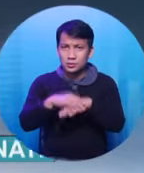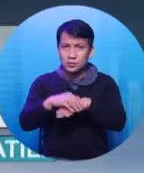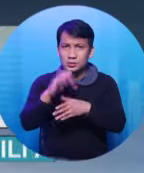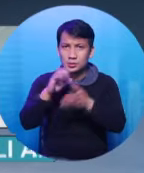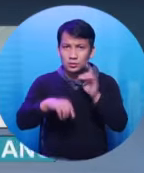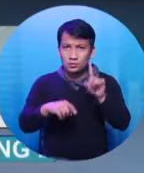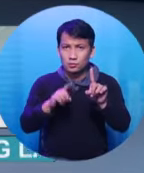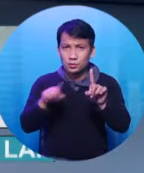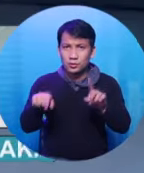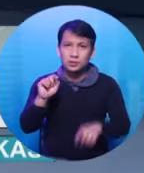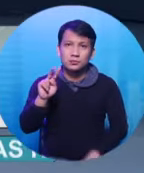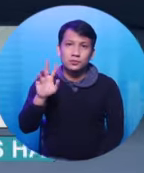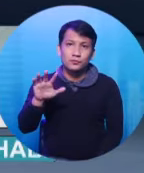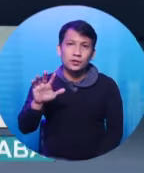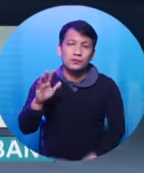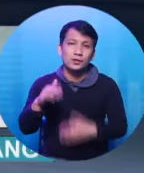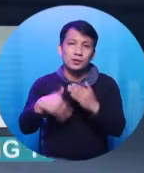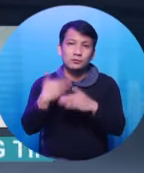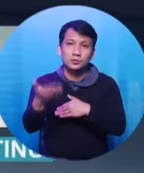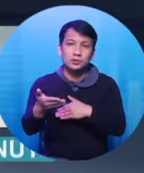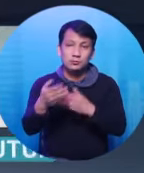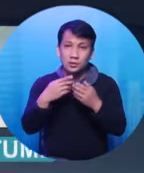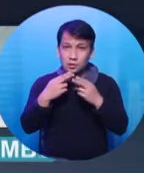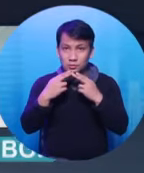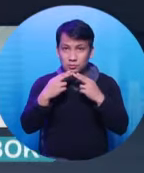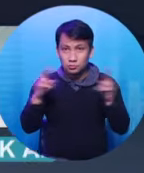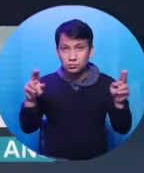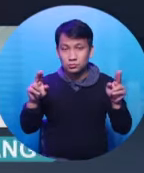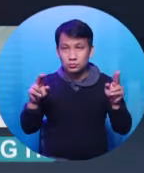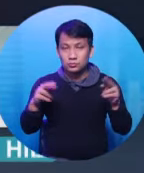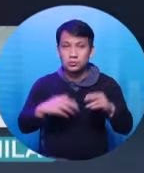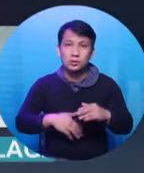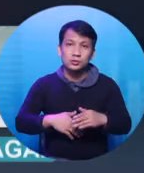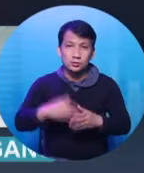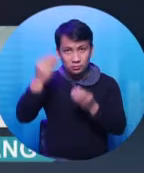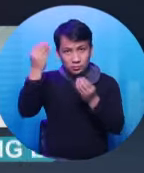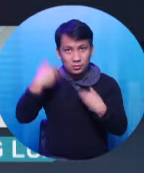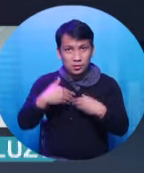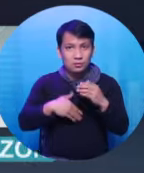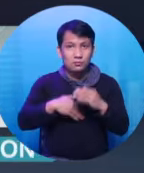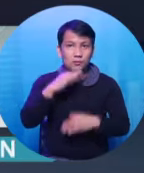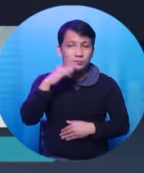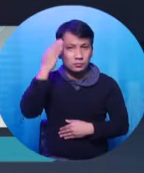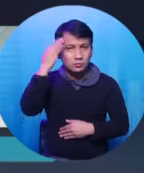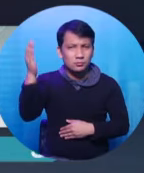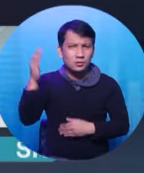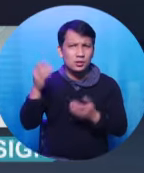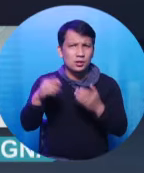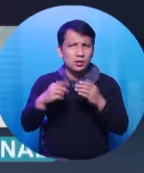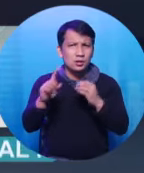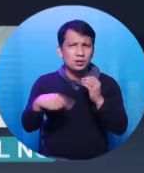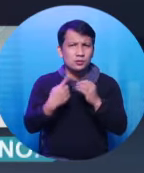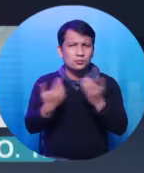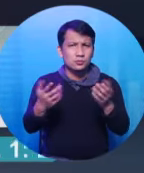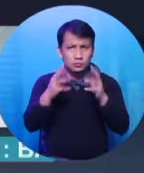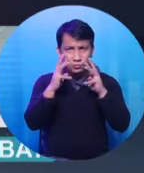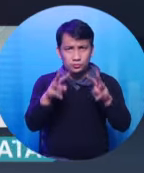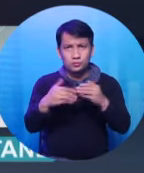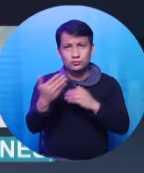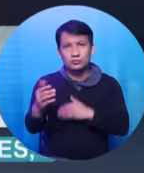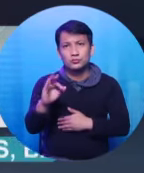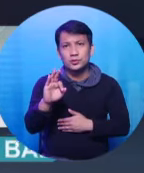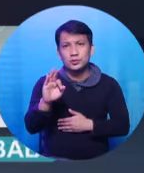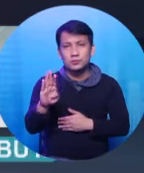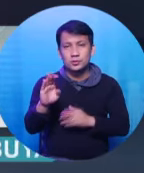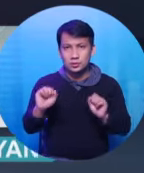1 at TV5, dahil susunod na ang mga balitang magpapabusog sa inyong kaalaman. Sa mga nanonood po via